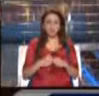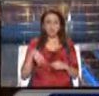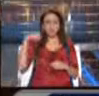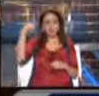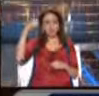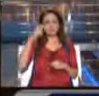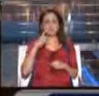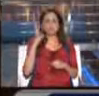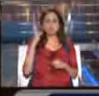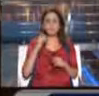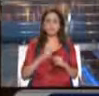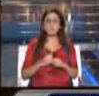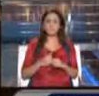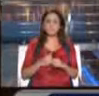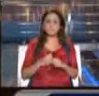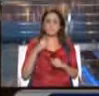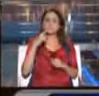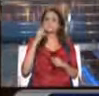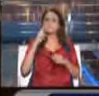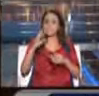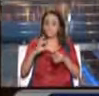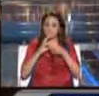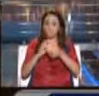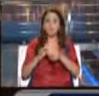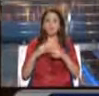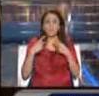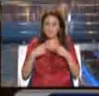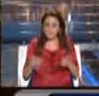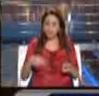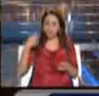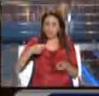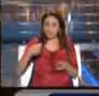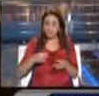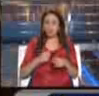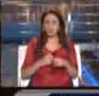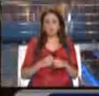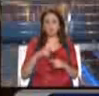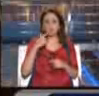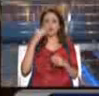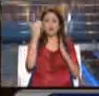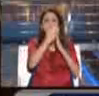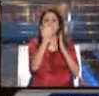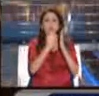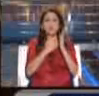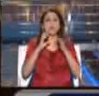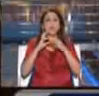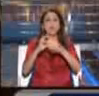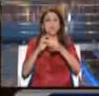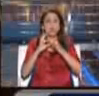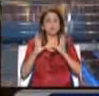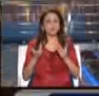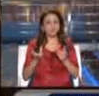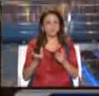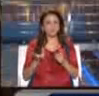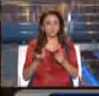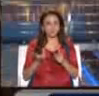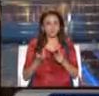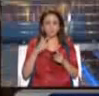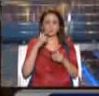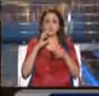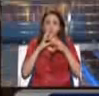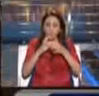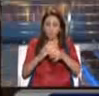نفخت وكبرت ازيد من اللازم. الحوار مطلوب جدا واهلا وسهلا بالحوار، لكن ايه هي اسس الحوار؟ وعلى فكره ناس كثيره جدا في الدوله تحاورت وحاولت